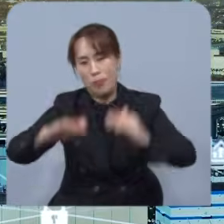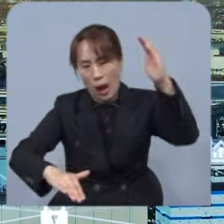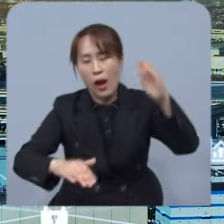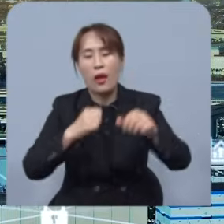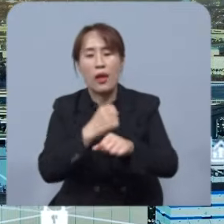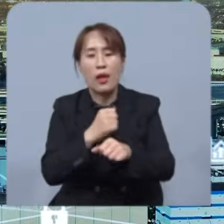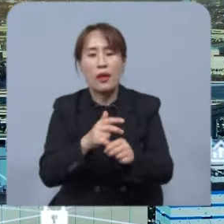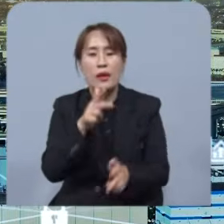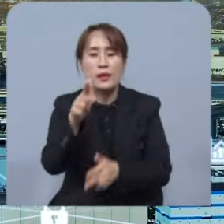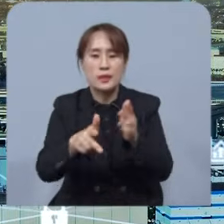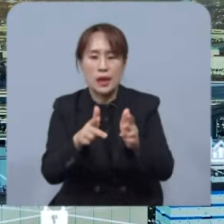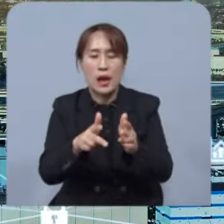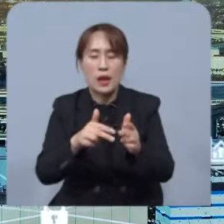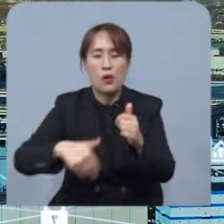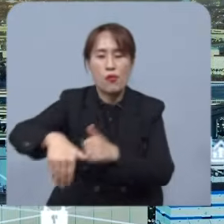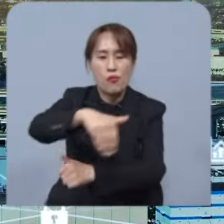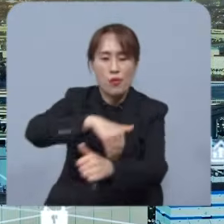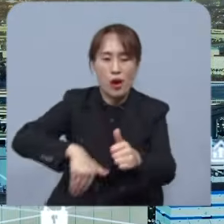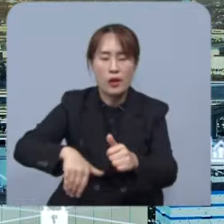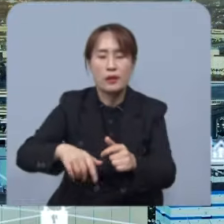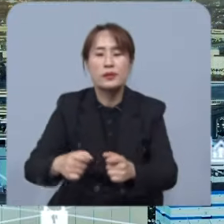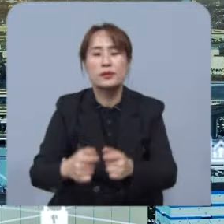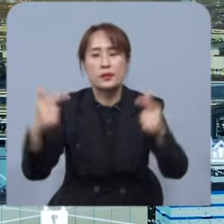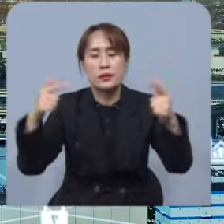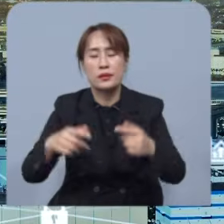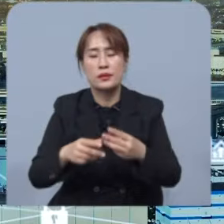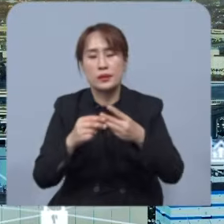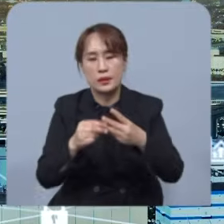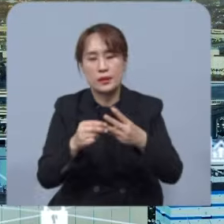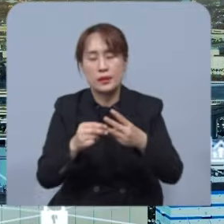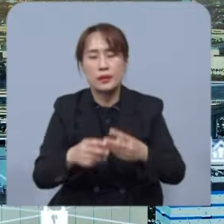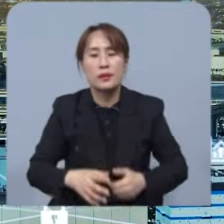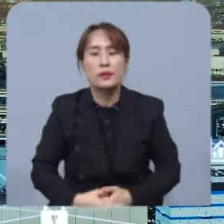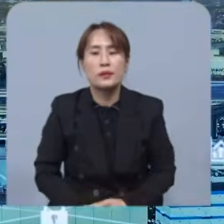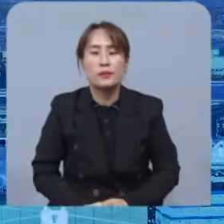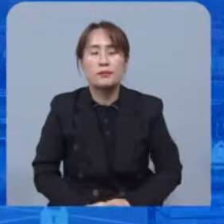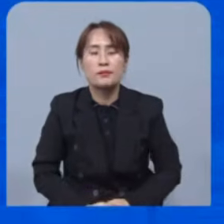번째는 산업 인프라 생태계를 확장해 나가도록 하겠습니다.